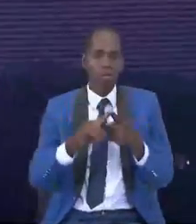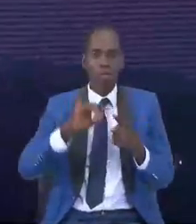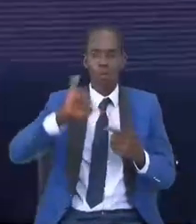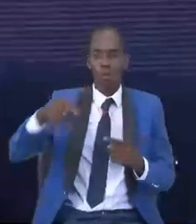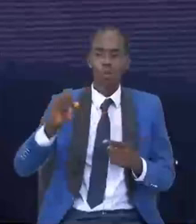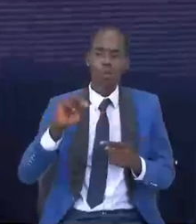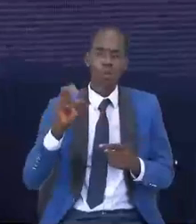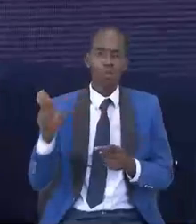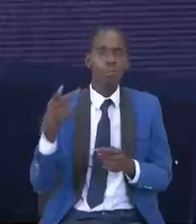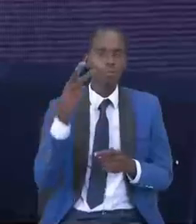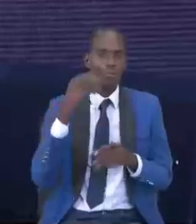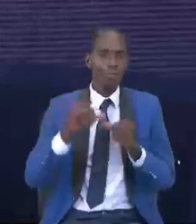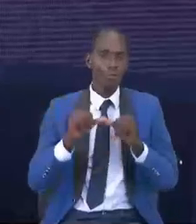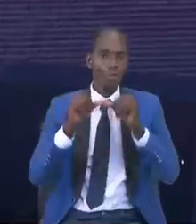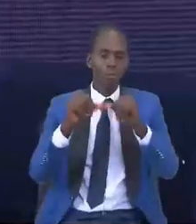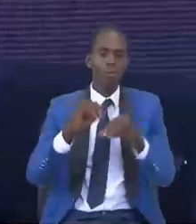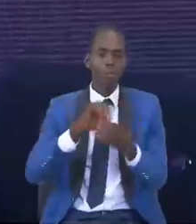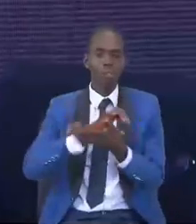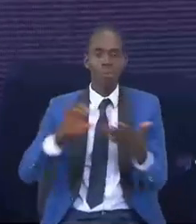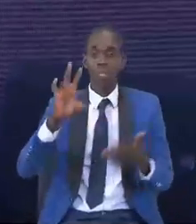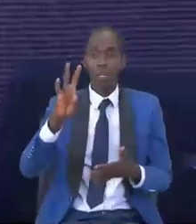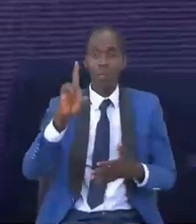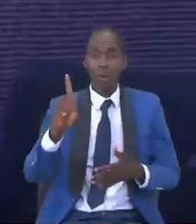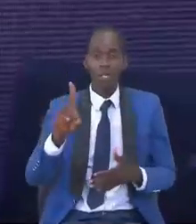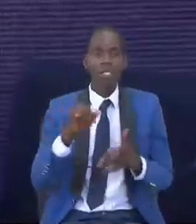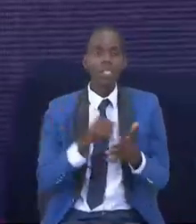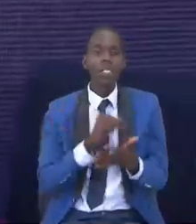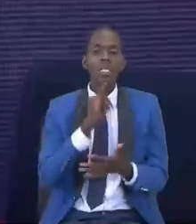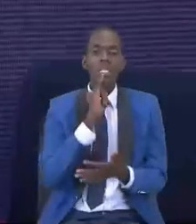11. Il m'est bon d'être humilié.